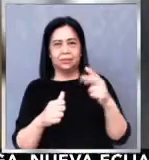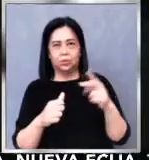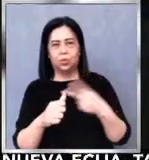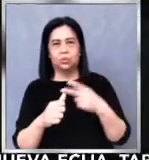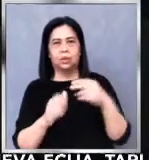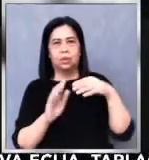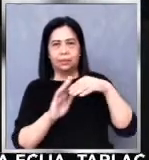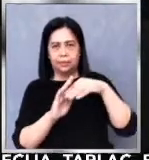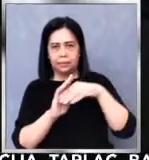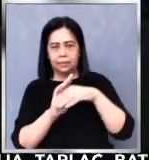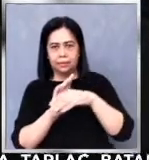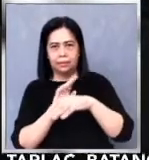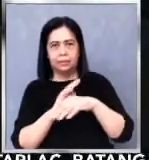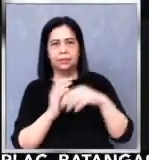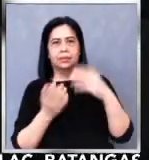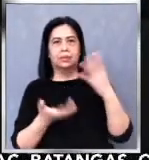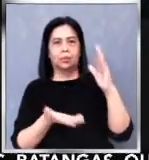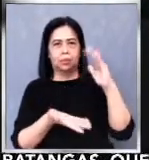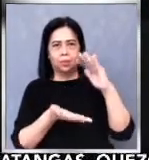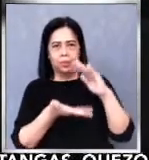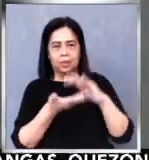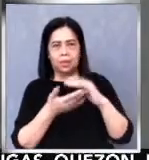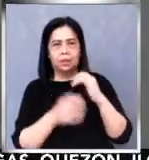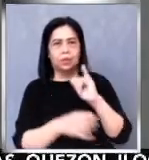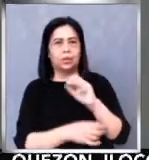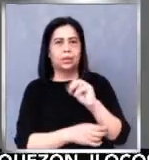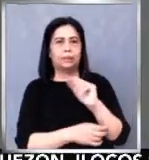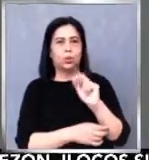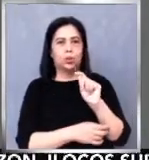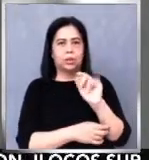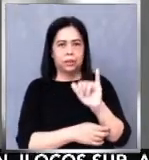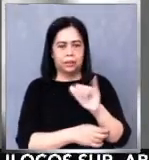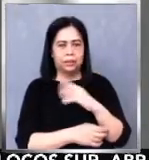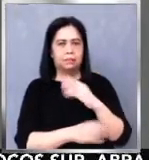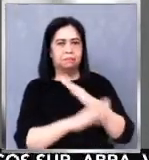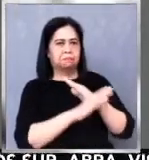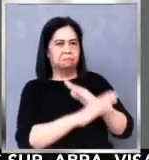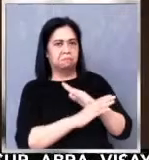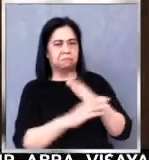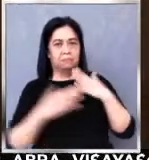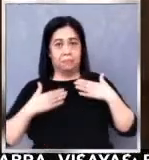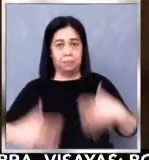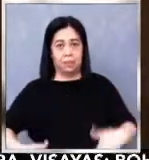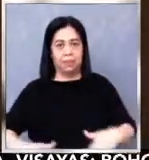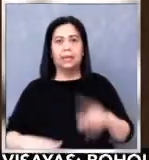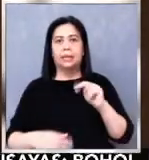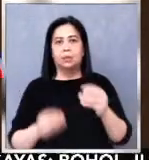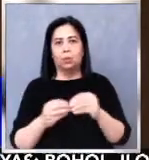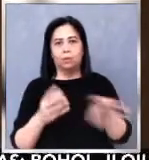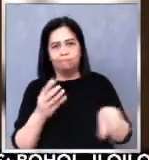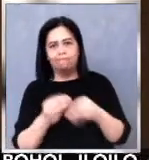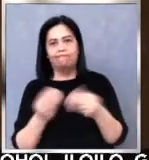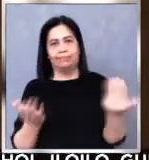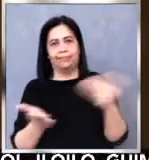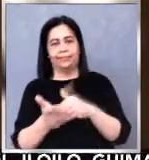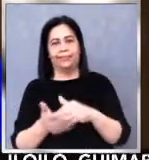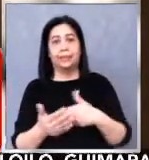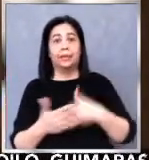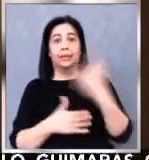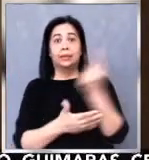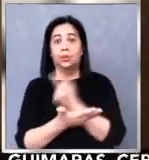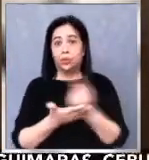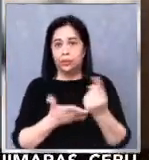yung immunity at kailangan pasiglahin yan ulit. Sa susunod na linggo, magsisimula na